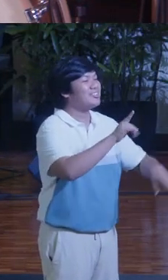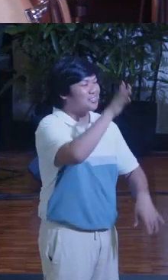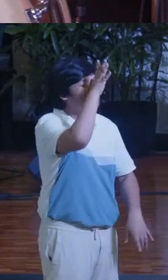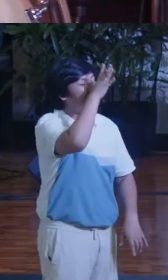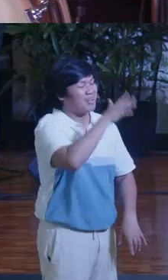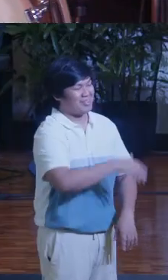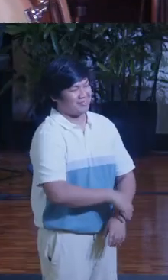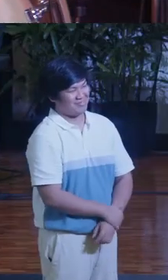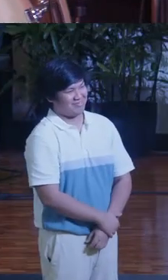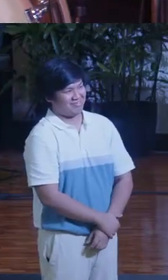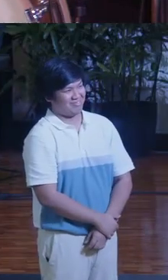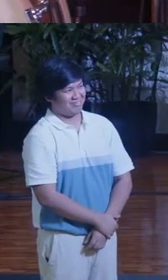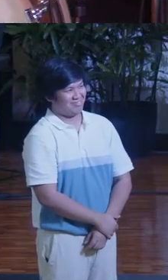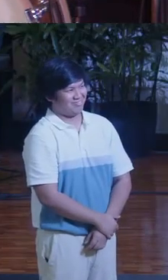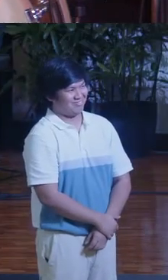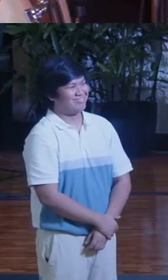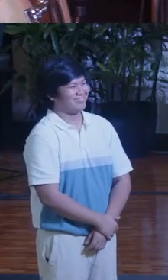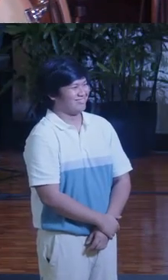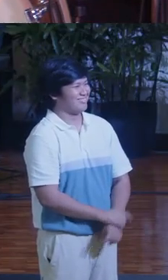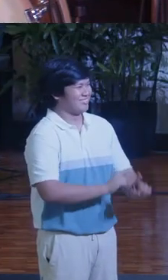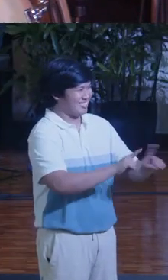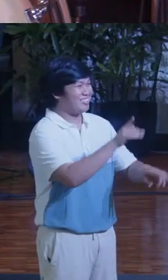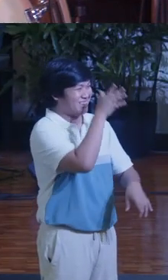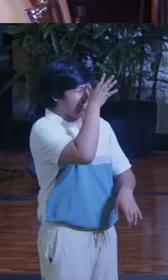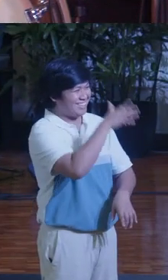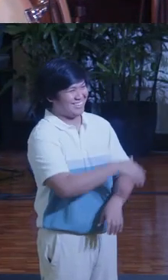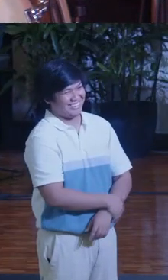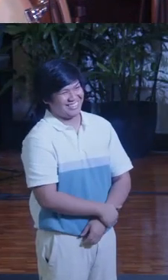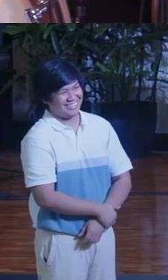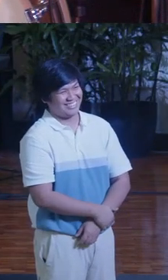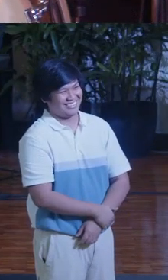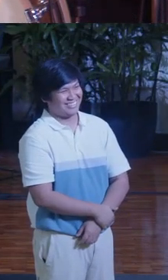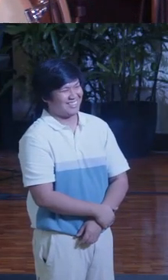Ay, kasi iba-iba ang mga tatay niyan.